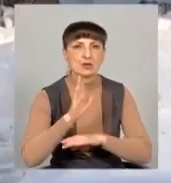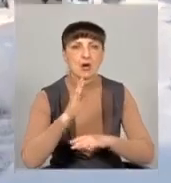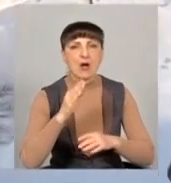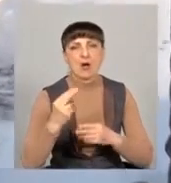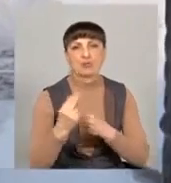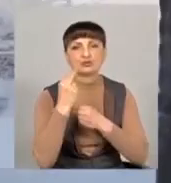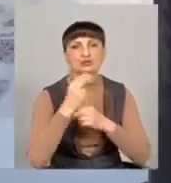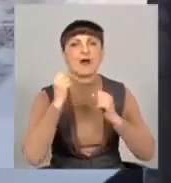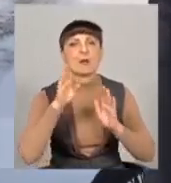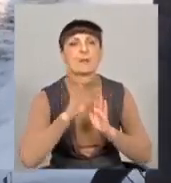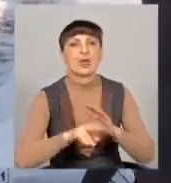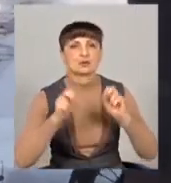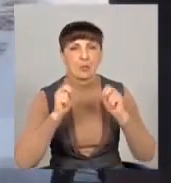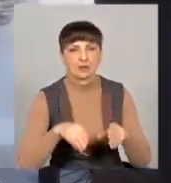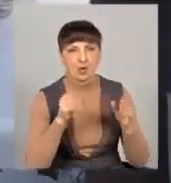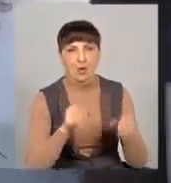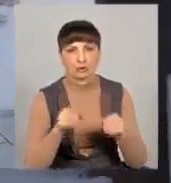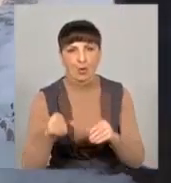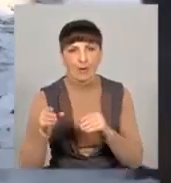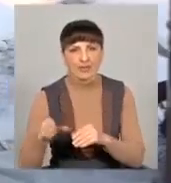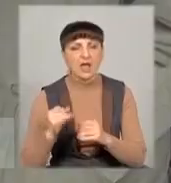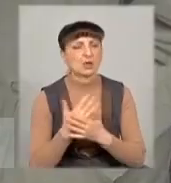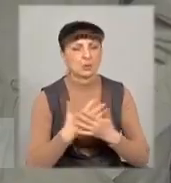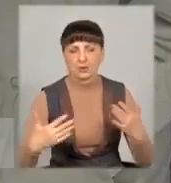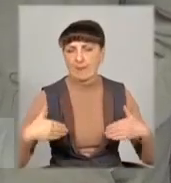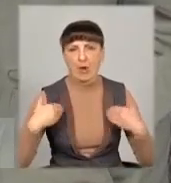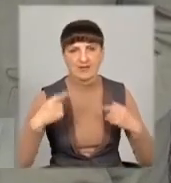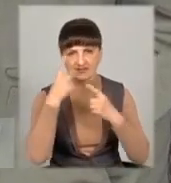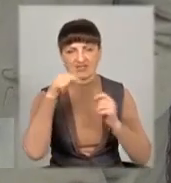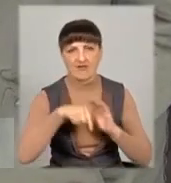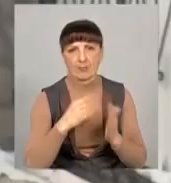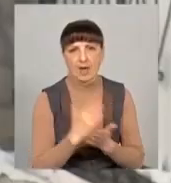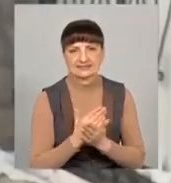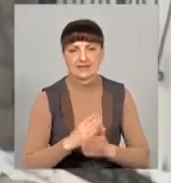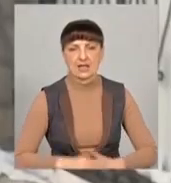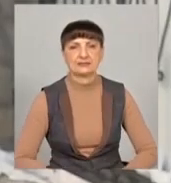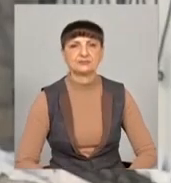по безопасности в отопительный период и много другой полезной информации